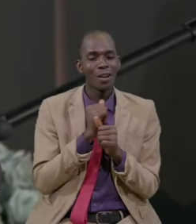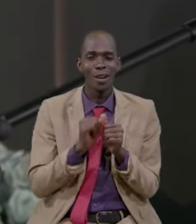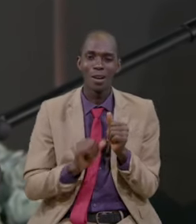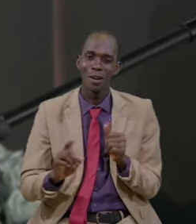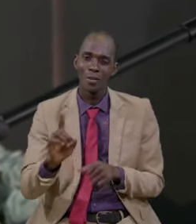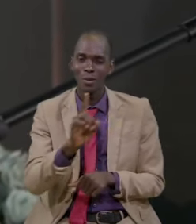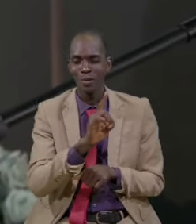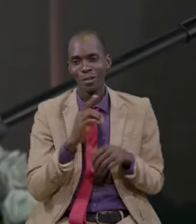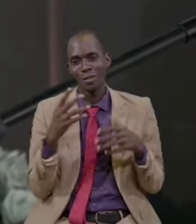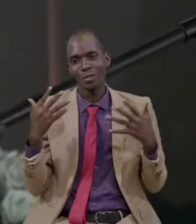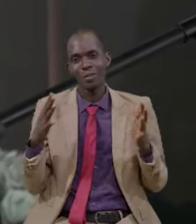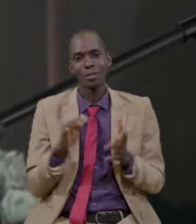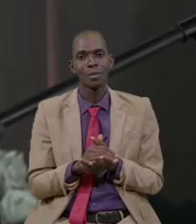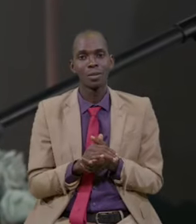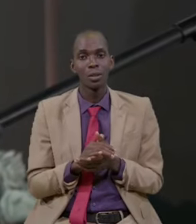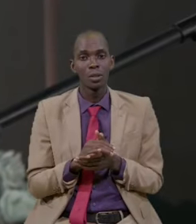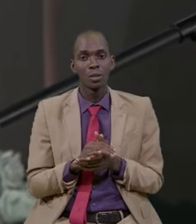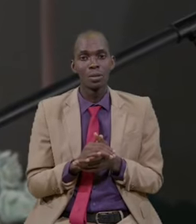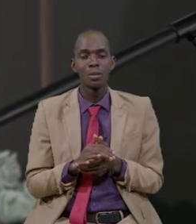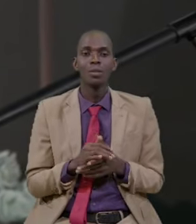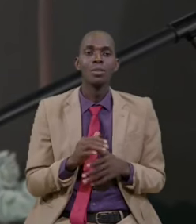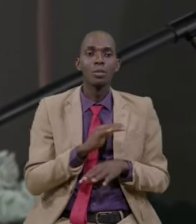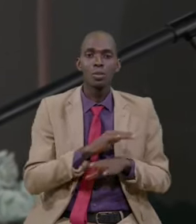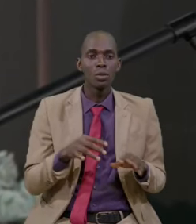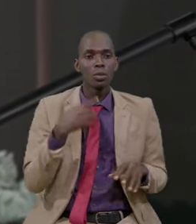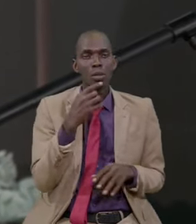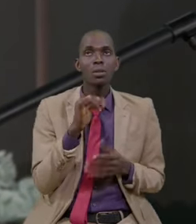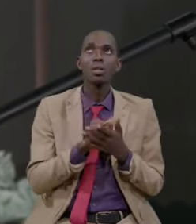Ne dis pas que Dieu est en colère contre les pécheurs.